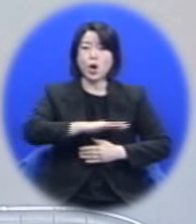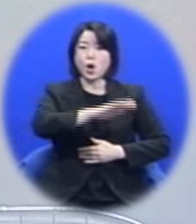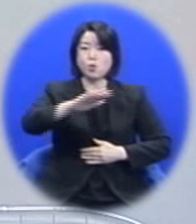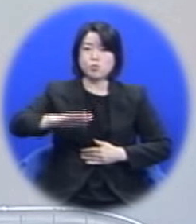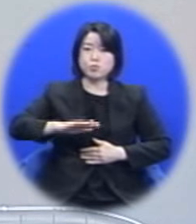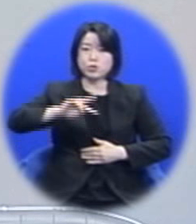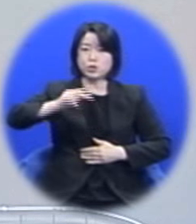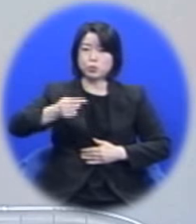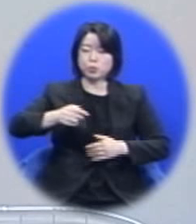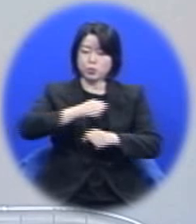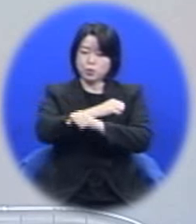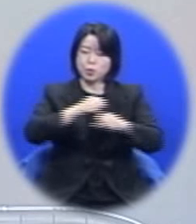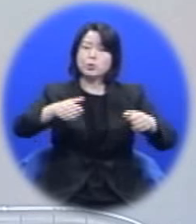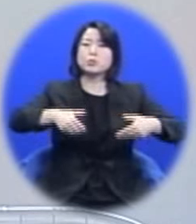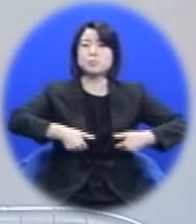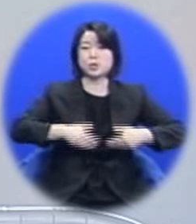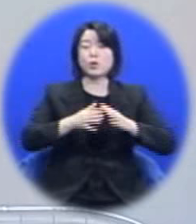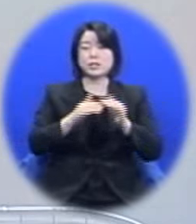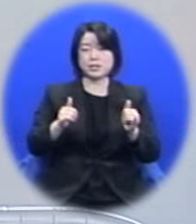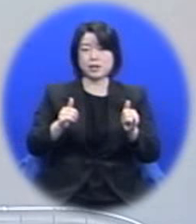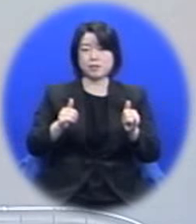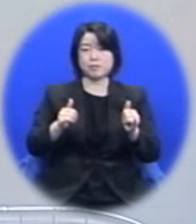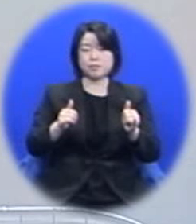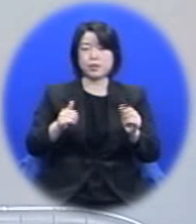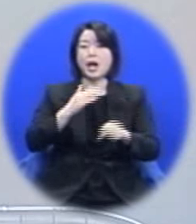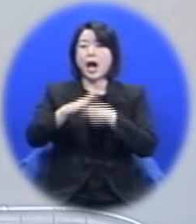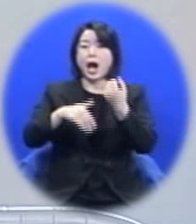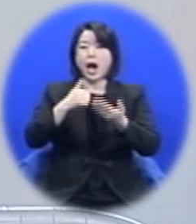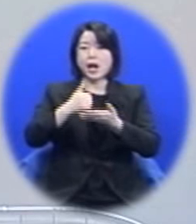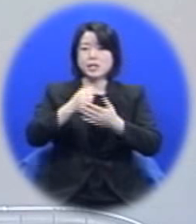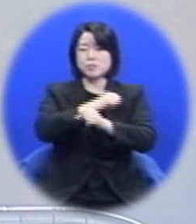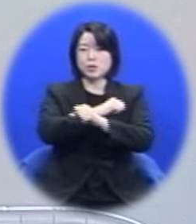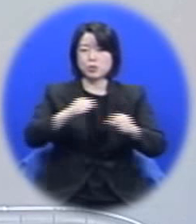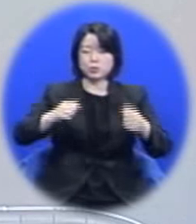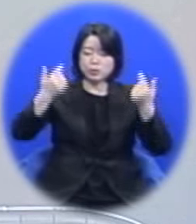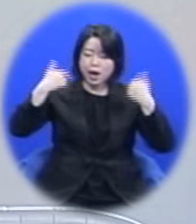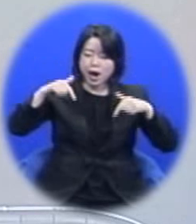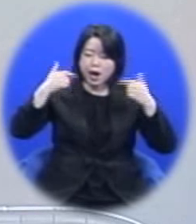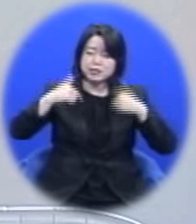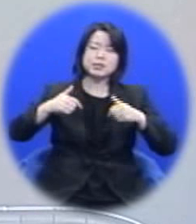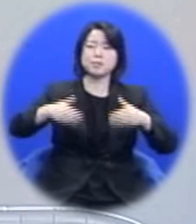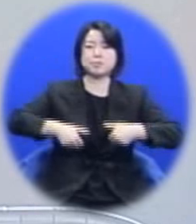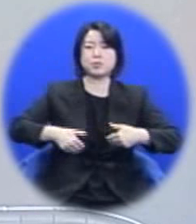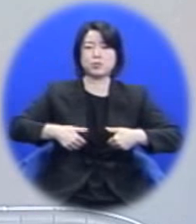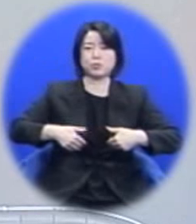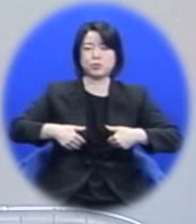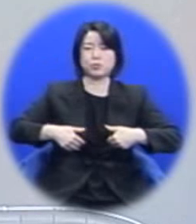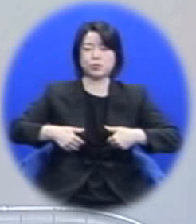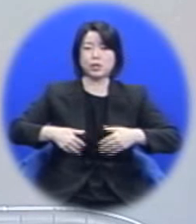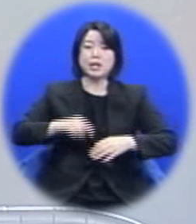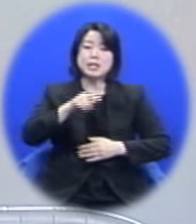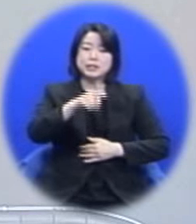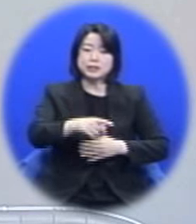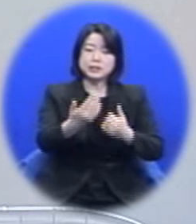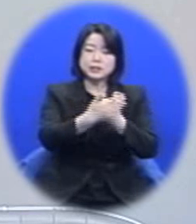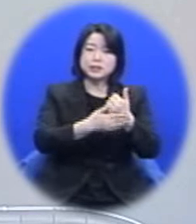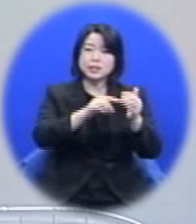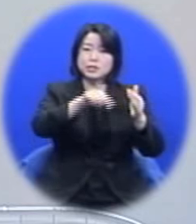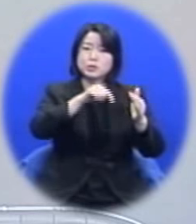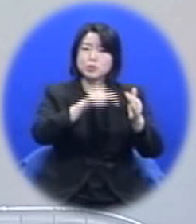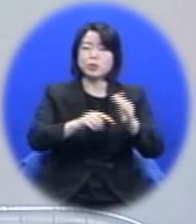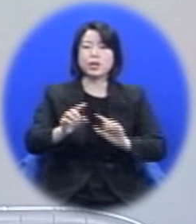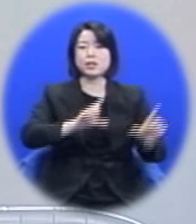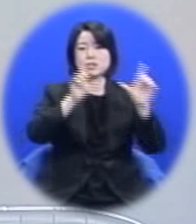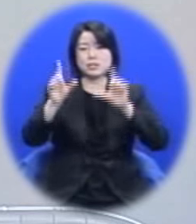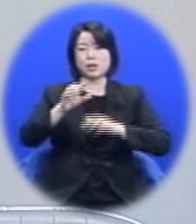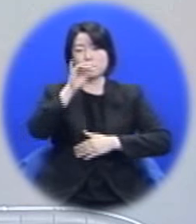용서가 필요한 사람이에요. 하나님의 용서는 항상 필요해요. 그 은혜 가운데 우리가 살고 있는 거예요. 만약에 내가